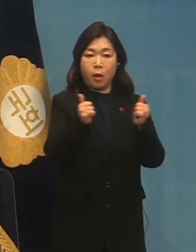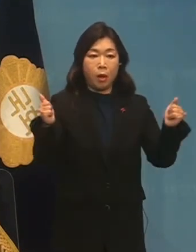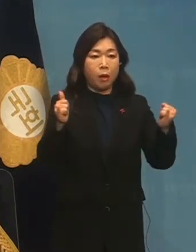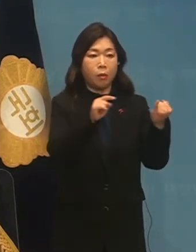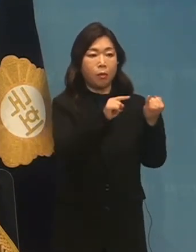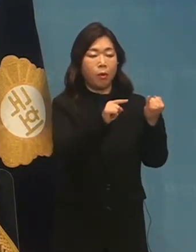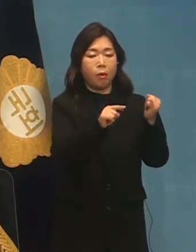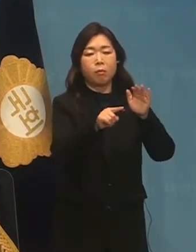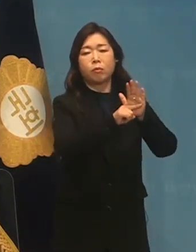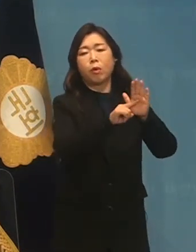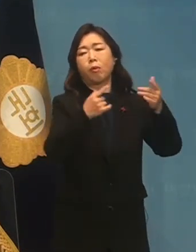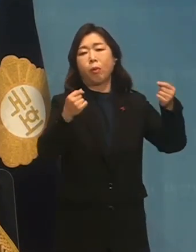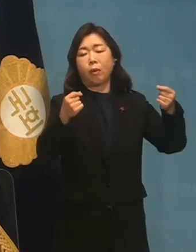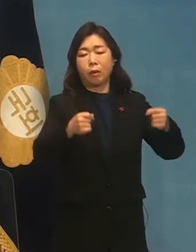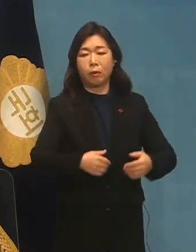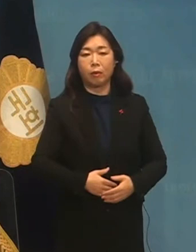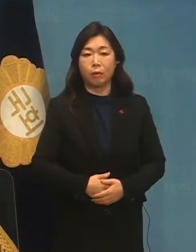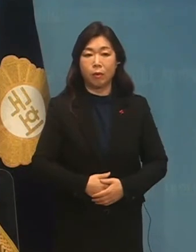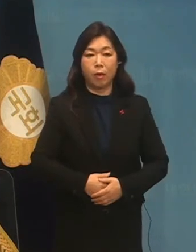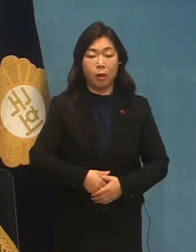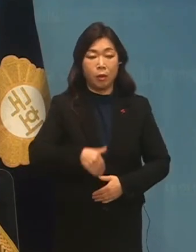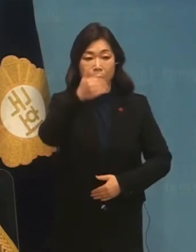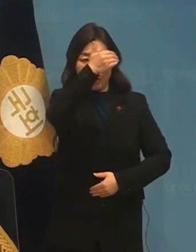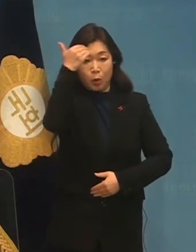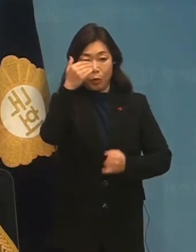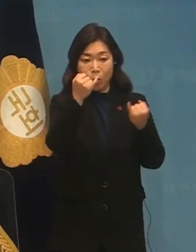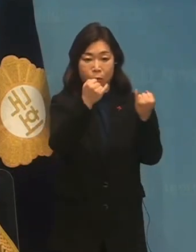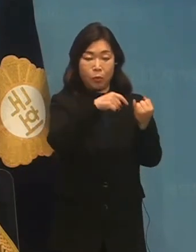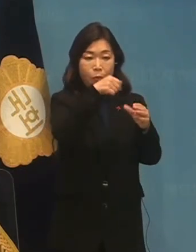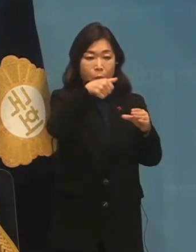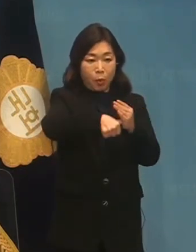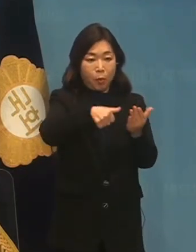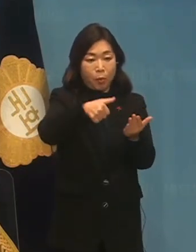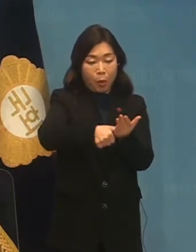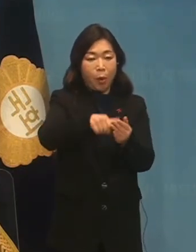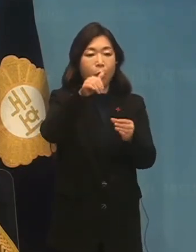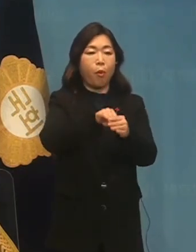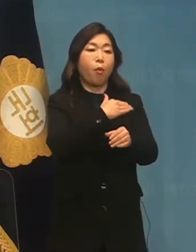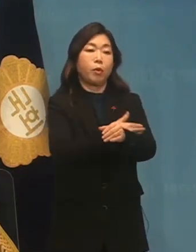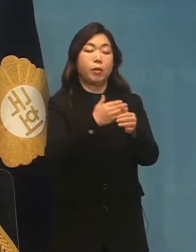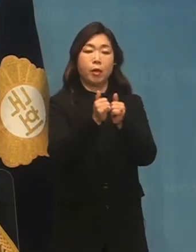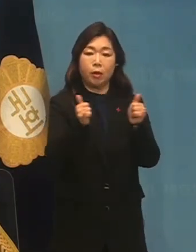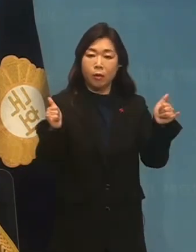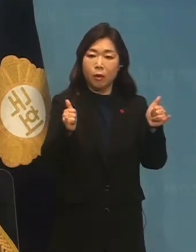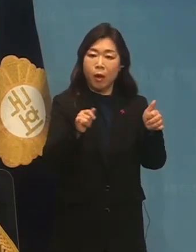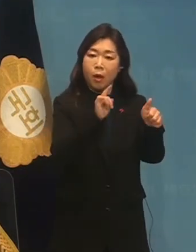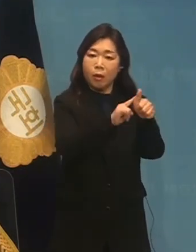거대 양당 후보들에게 청년 유권자는 청년 남성뿐인 모양입니다.